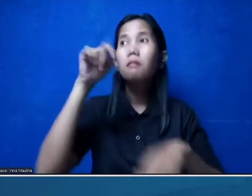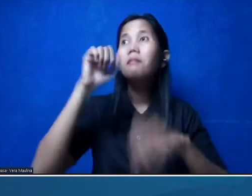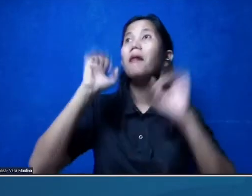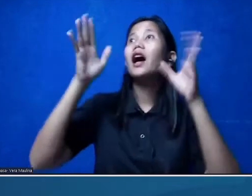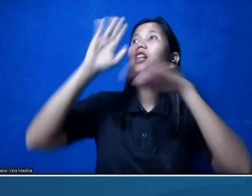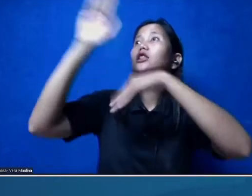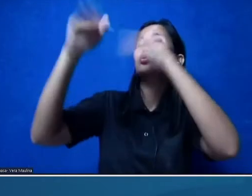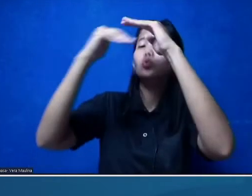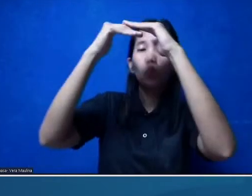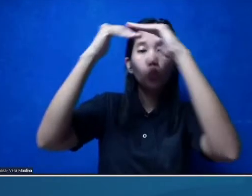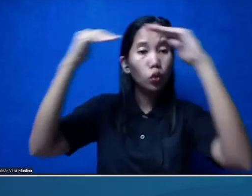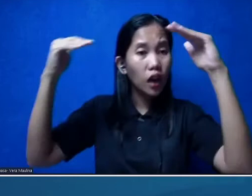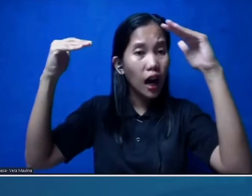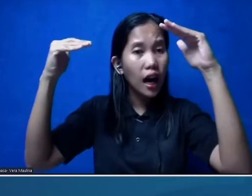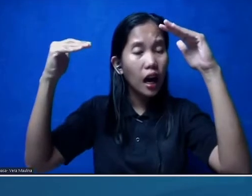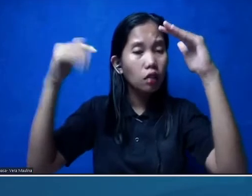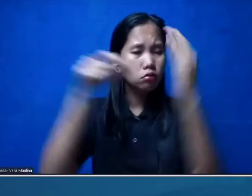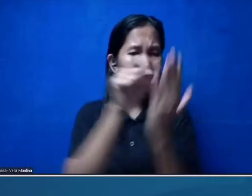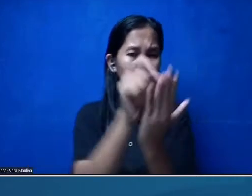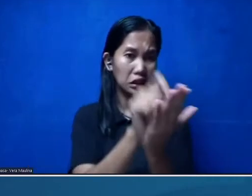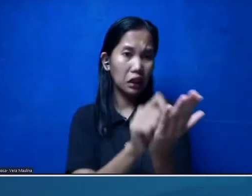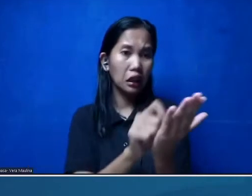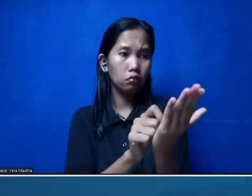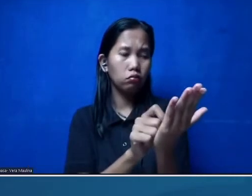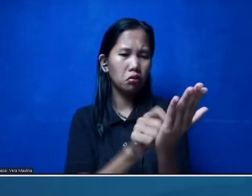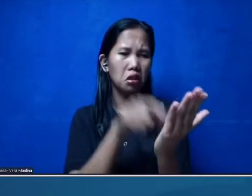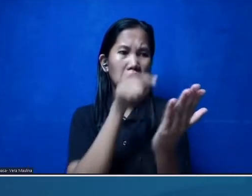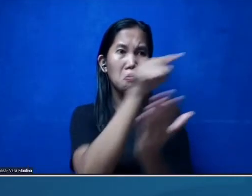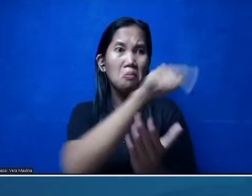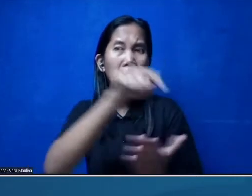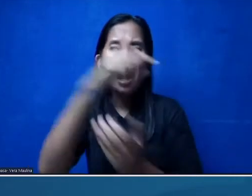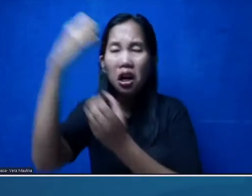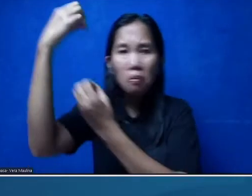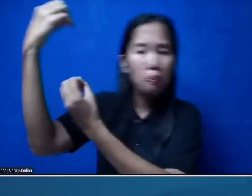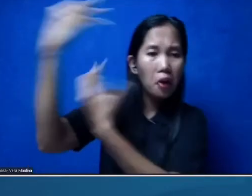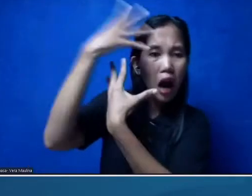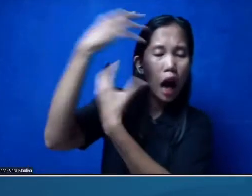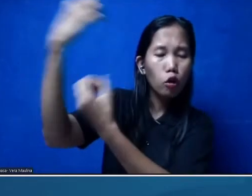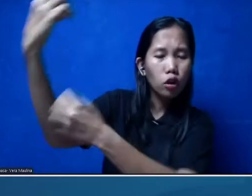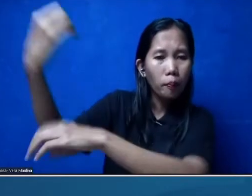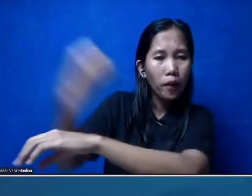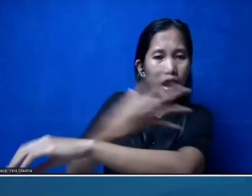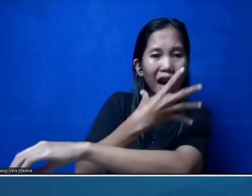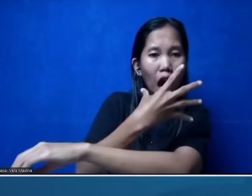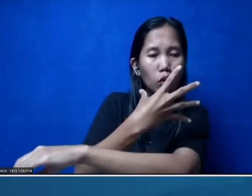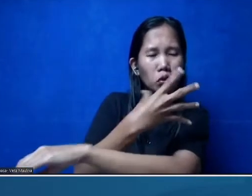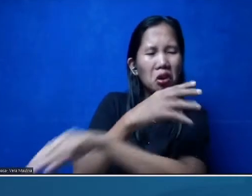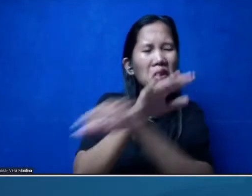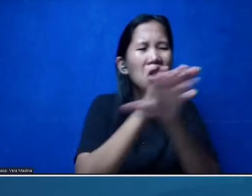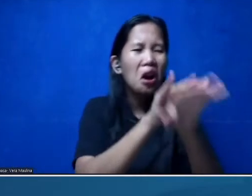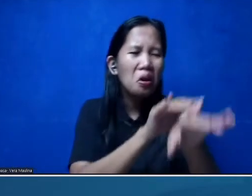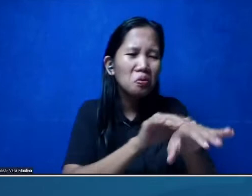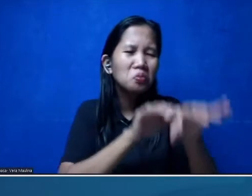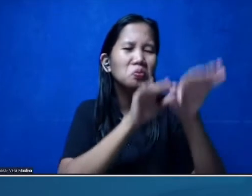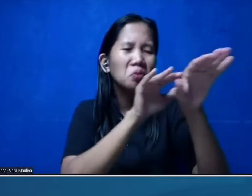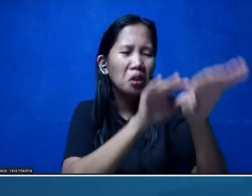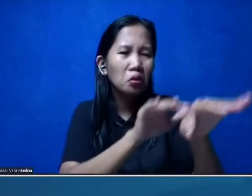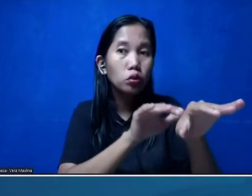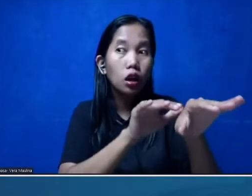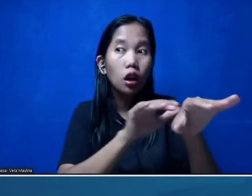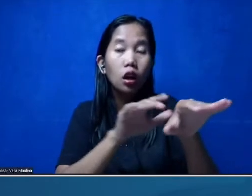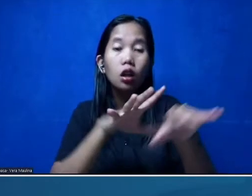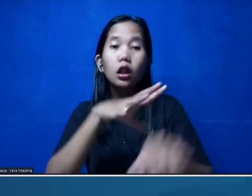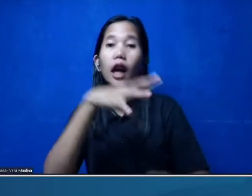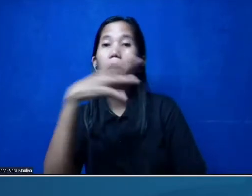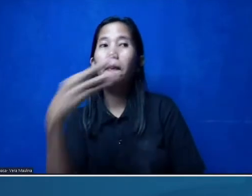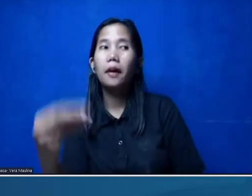daripada Lucifer atau setan ini nah saudara-saudara Yesus mengakui bahwa iblis